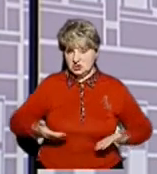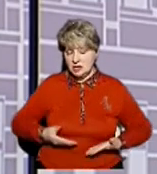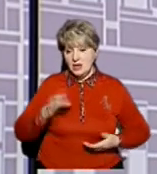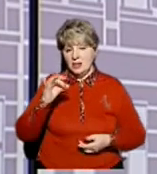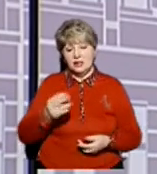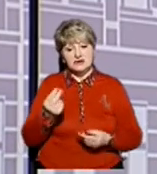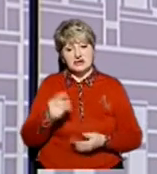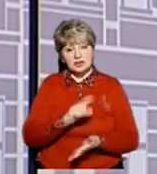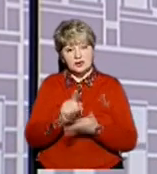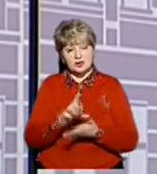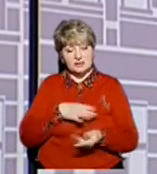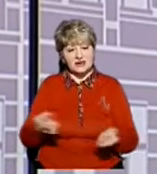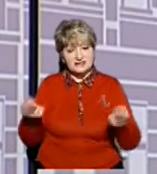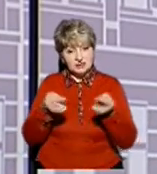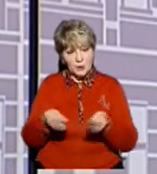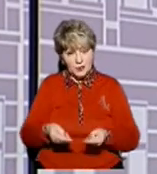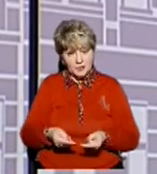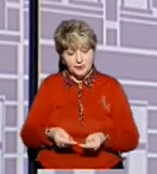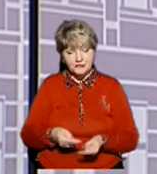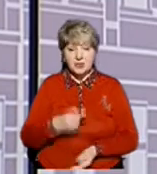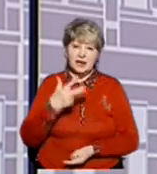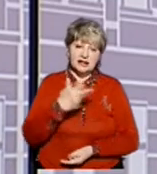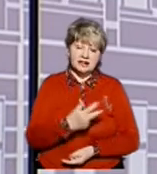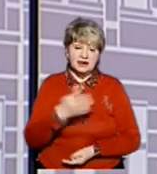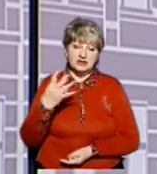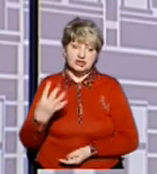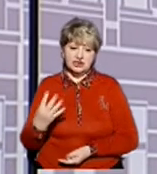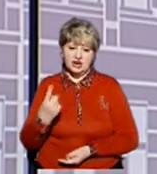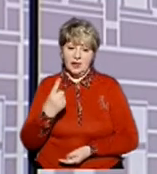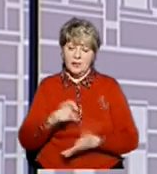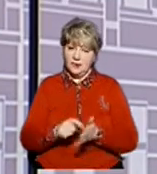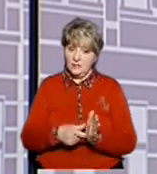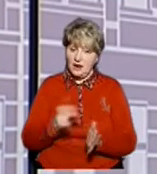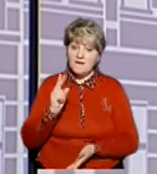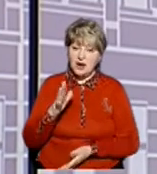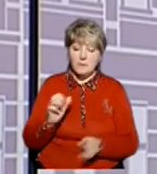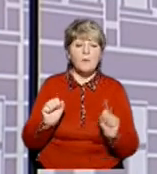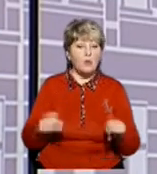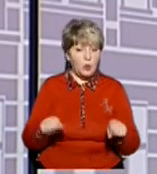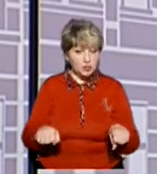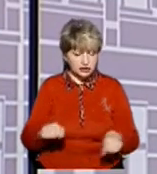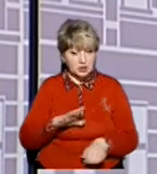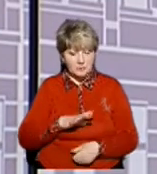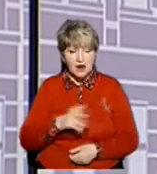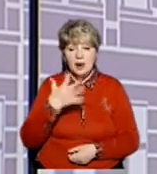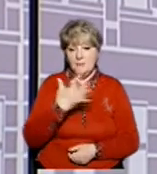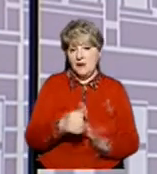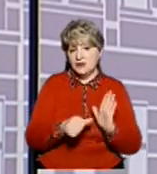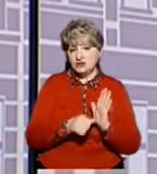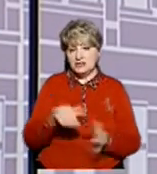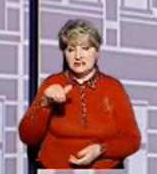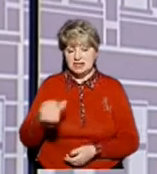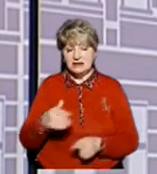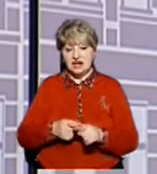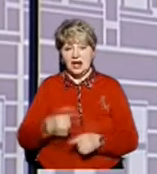і ціна точно така ж сама. 3-4 однокімнатна квартира може бути. 5-6 тисяч –